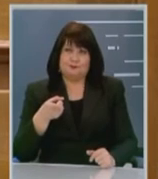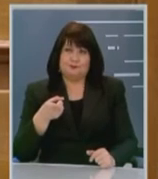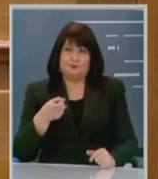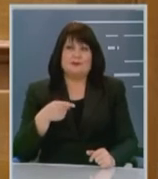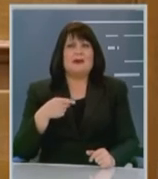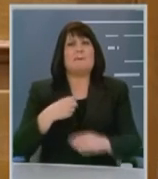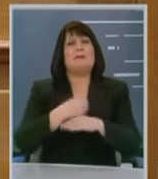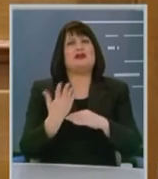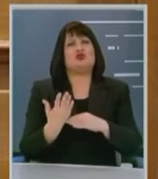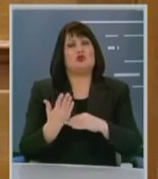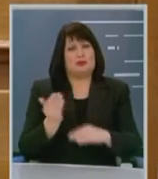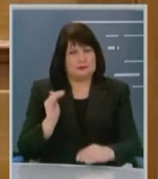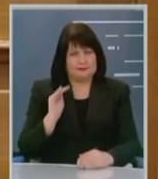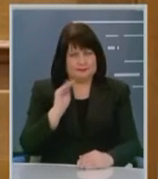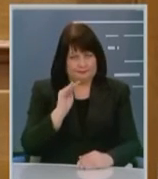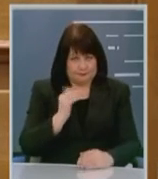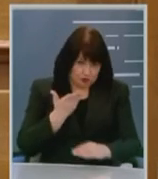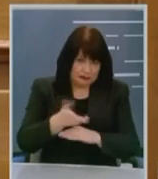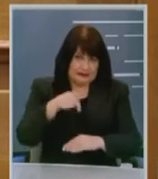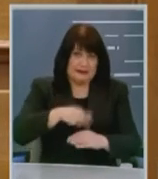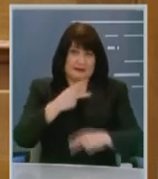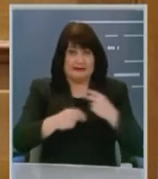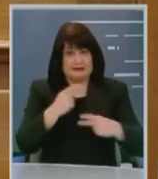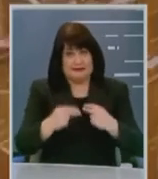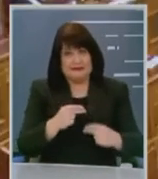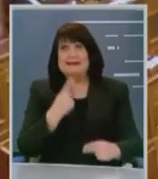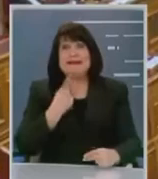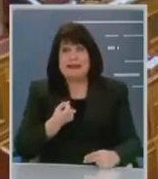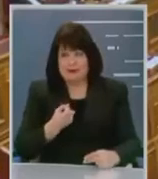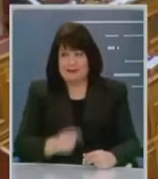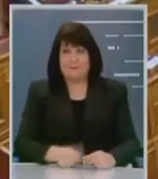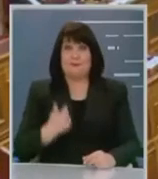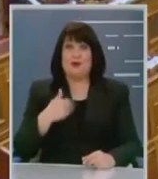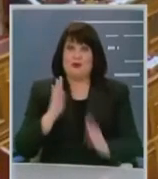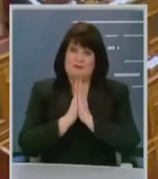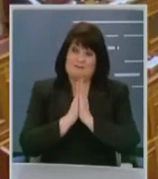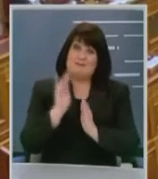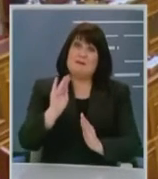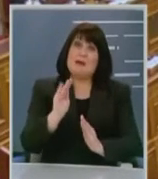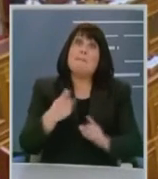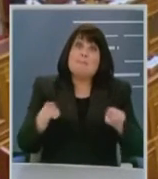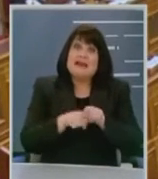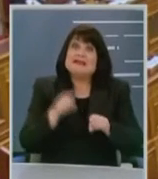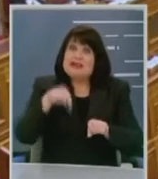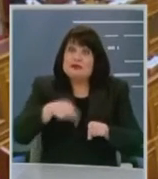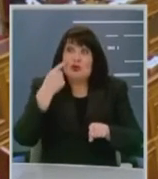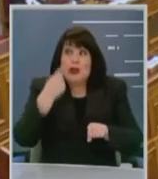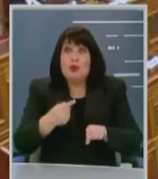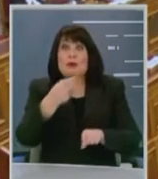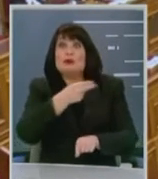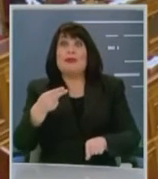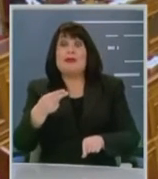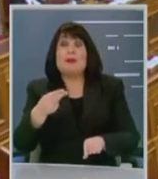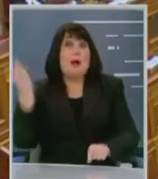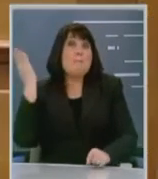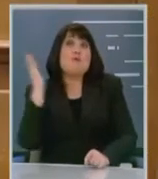αίτημα για την συζήτηση. Στην έκκλησή μου να δούμε από κοινού το ζήτημα, δηλαδή